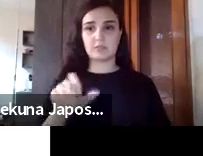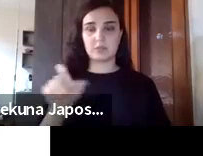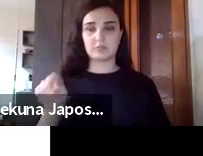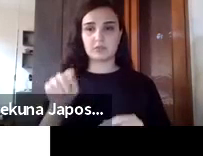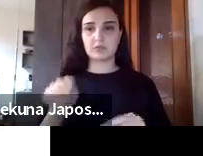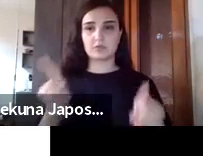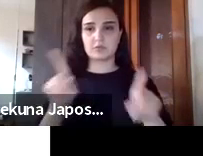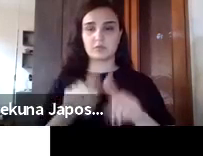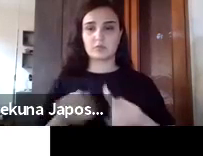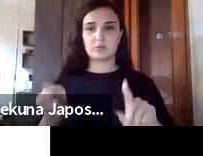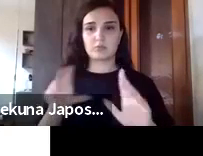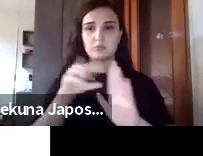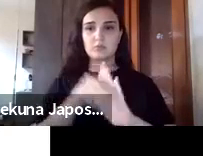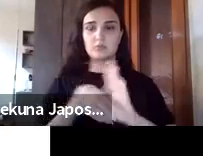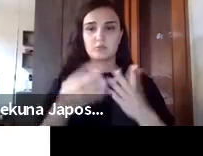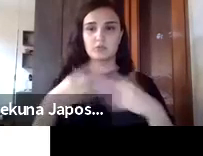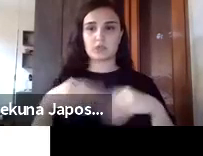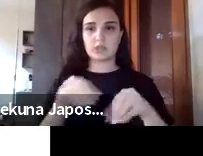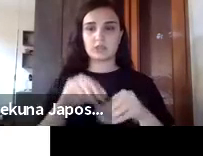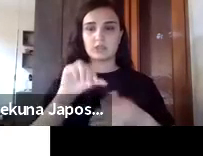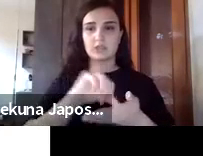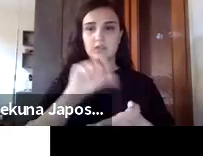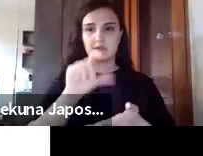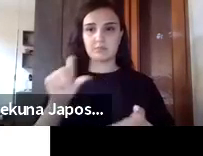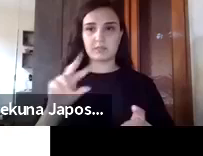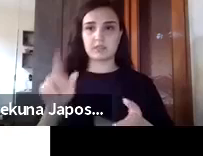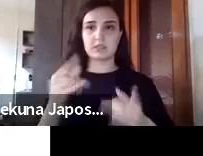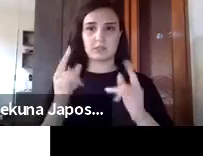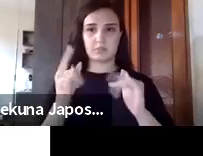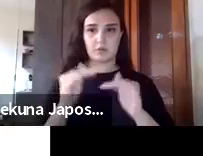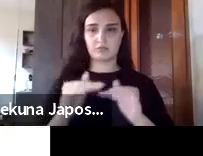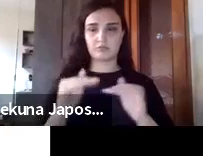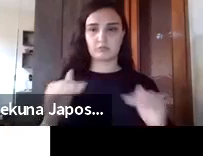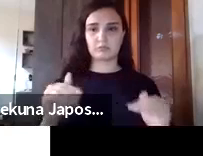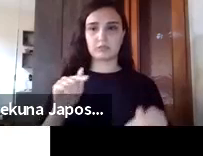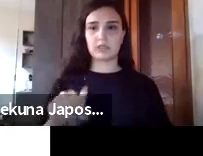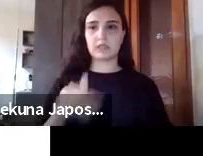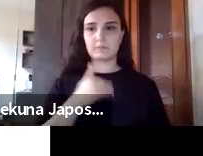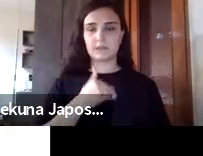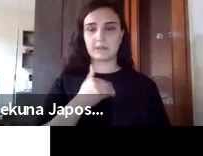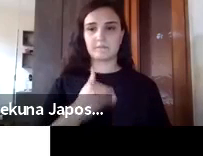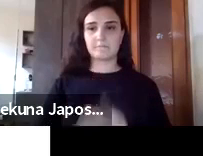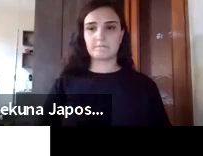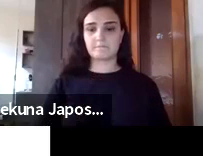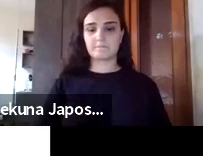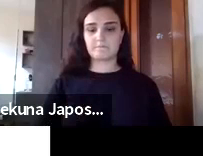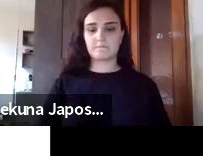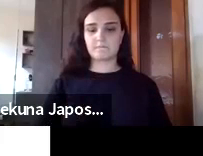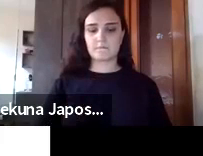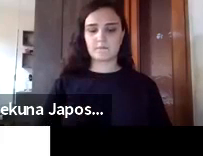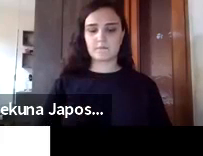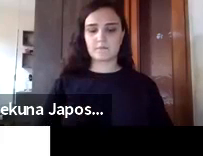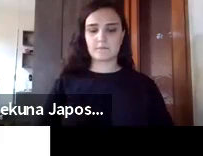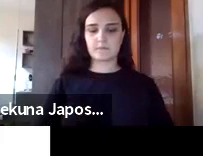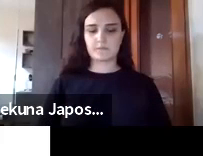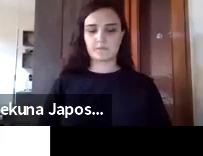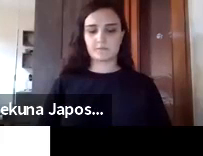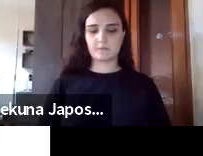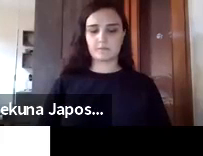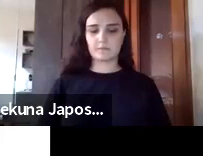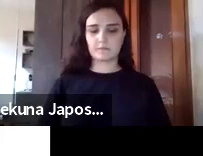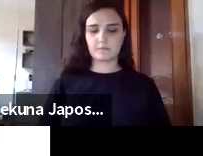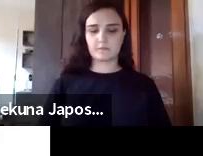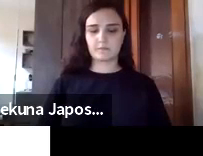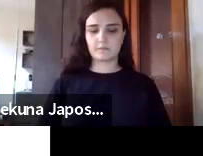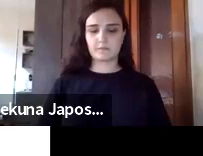შორის შედის ოჯახის წევრებიც და ბავშვებიც, ხო? და აქ მინდა ანუ როგორც უკვე აღნიშნე, ამ ყველაფერს